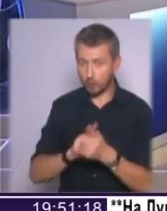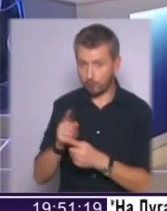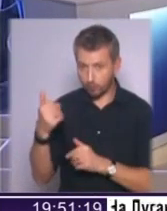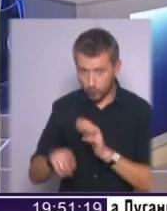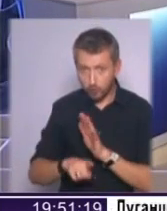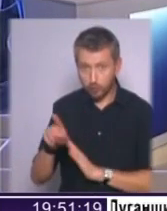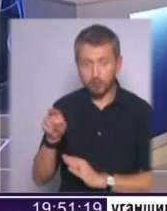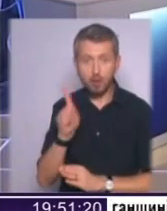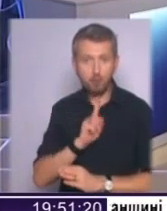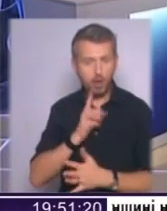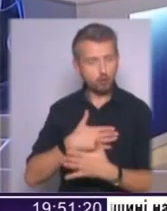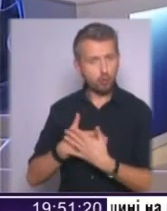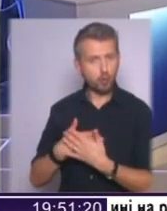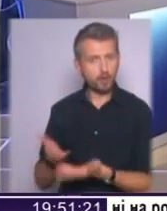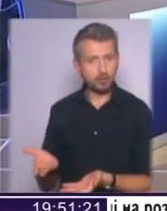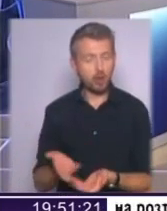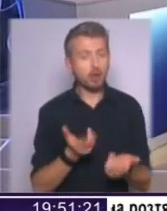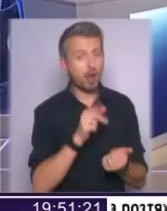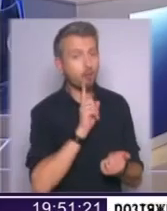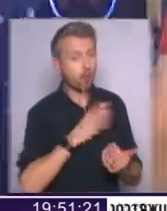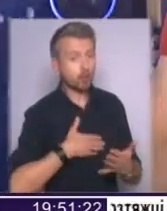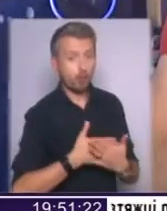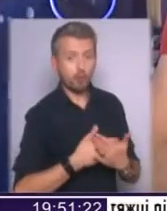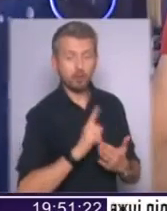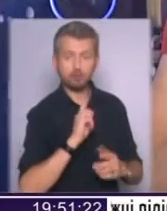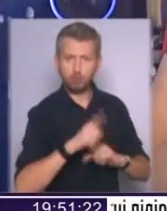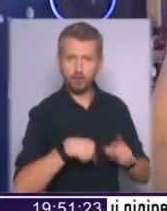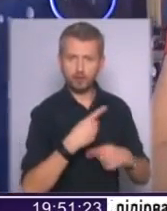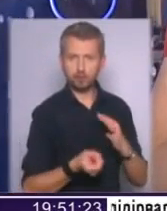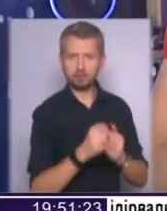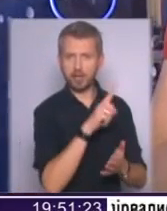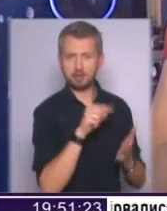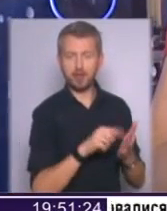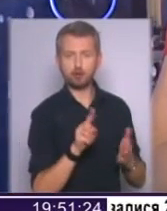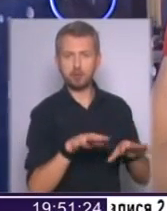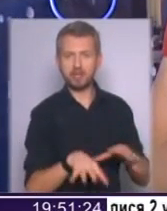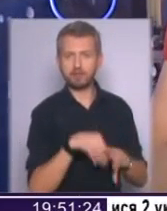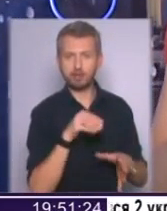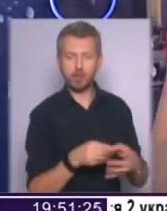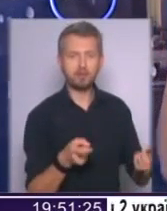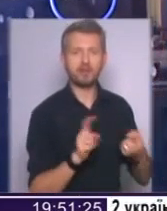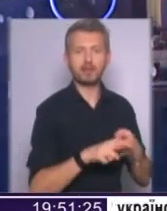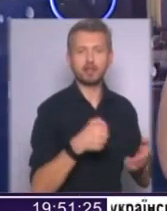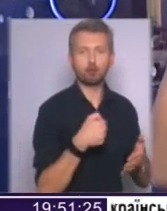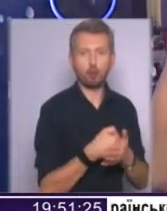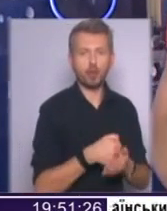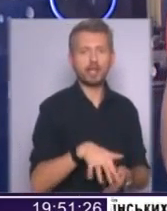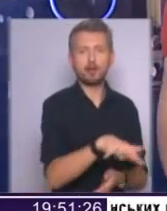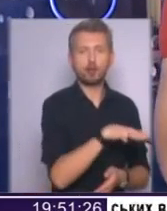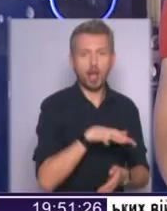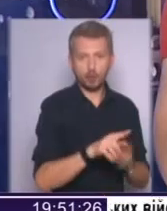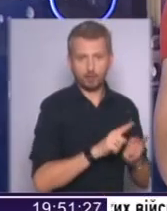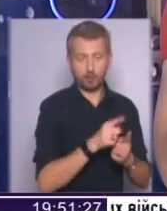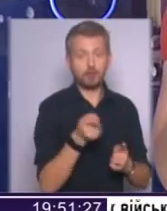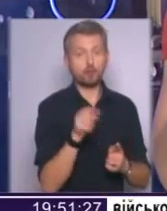що добровільне тільки об'єднання. Поки що добровільне, але постійно піднімається питання, щоб місцеві вибори прив'язати до територіальної реформи. В тому числі в